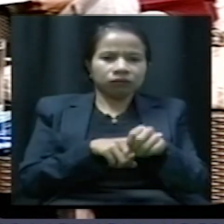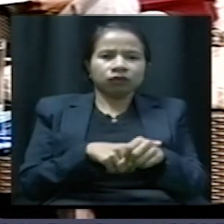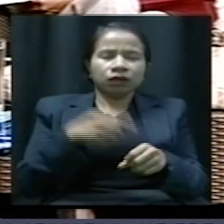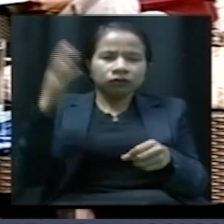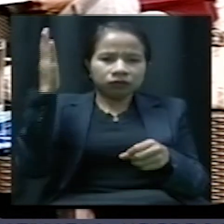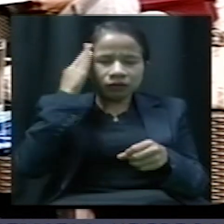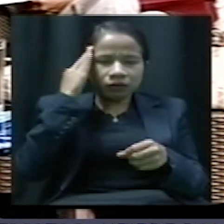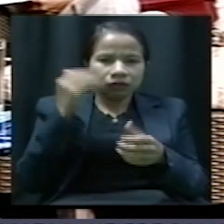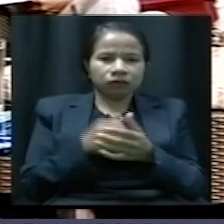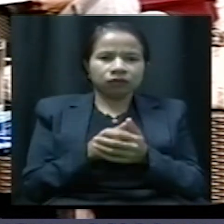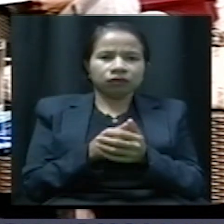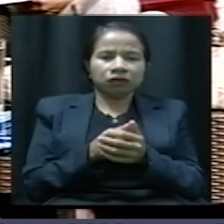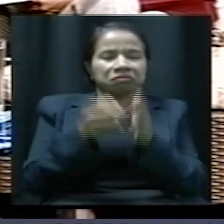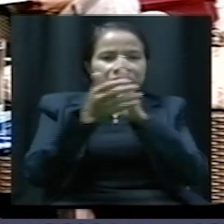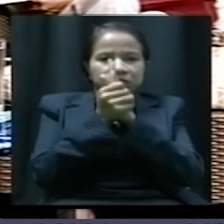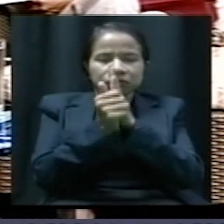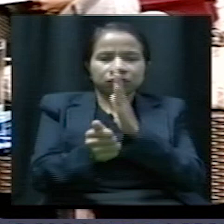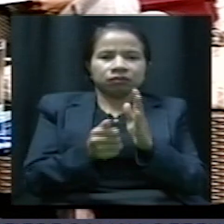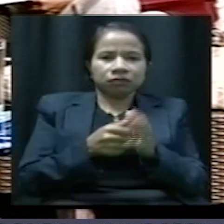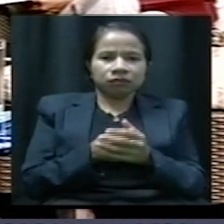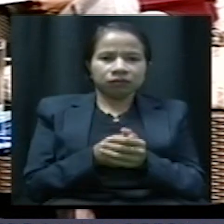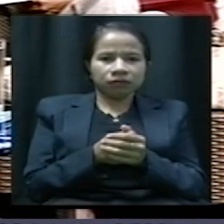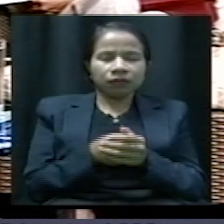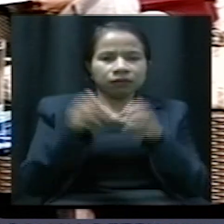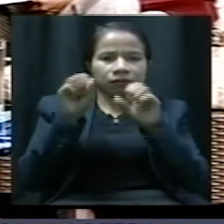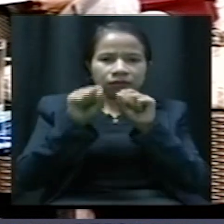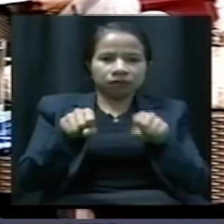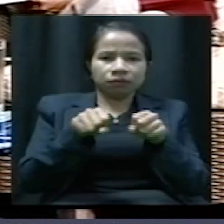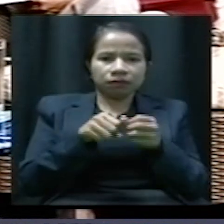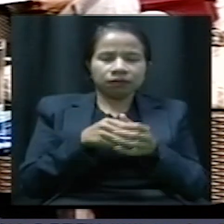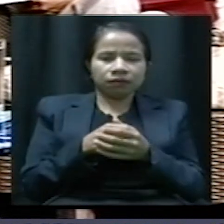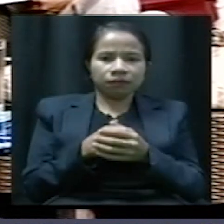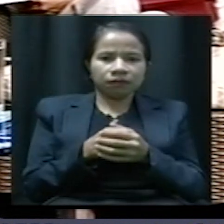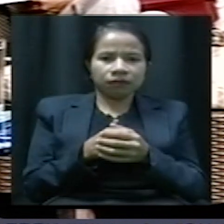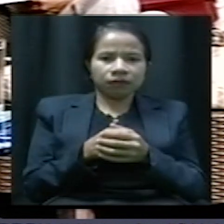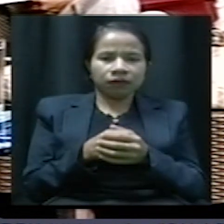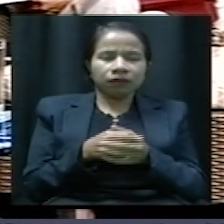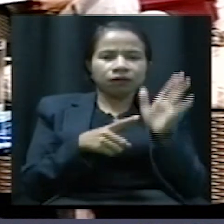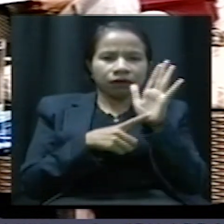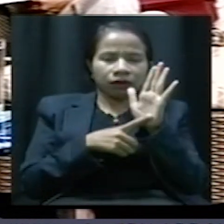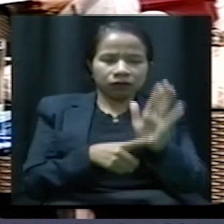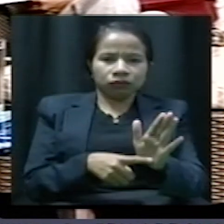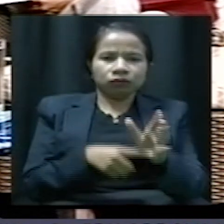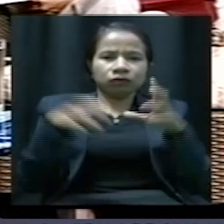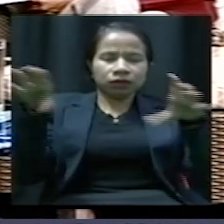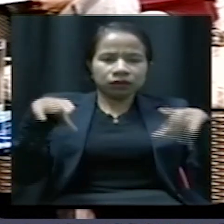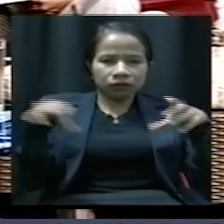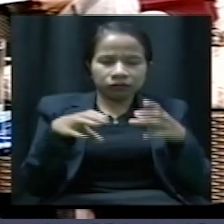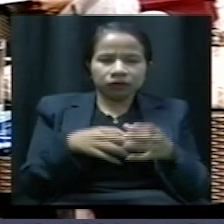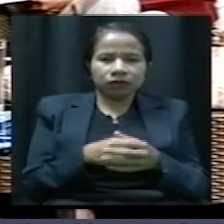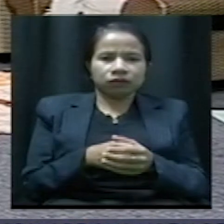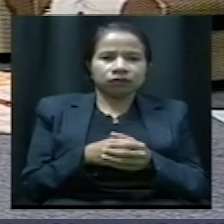de lui ha habilidade para bela ba hatudu ninye produktividades